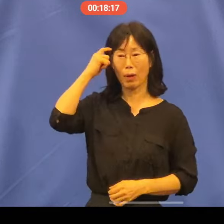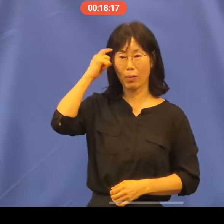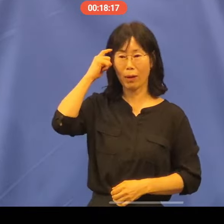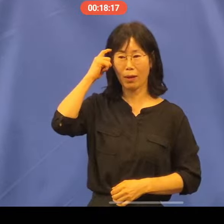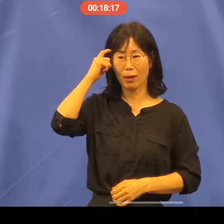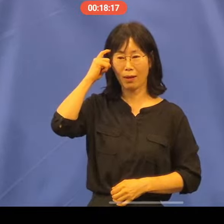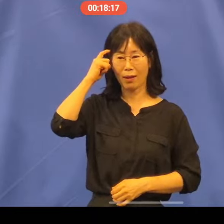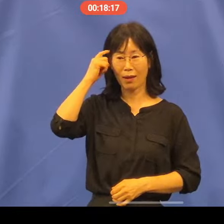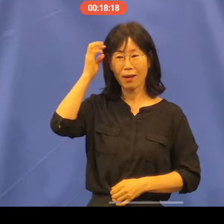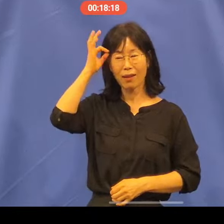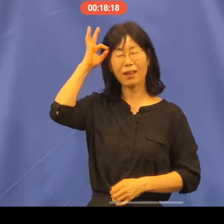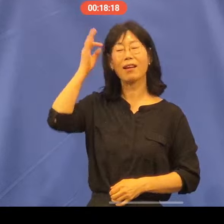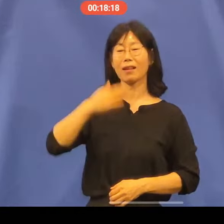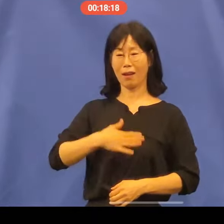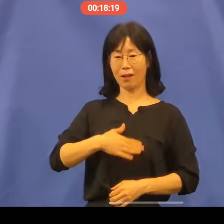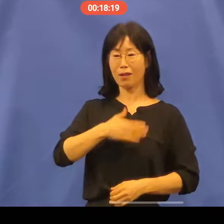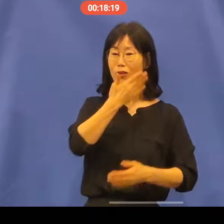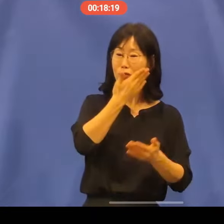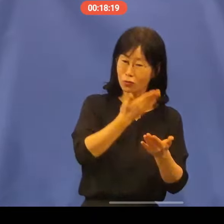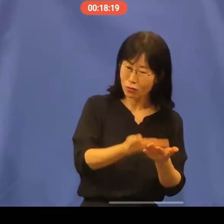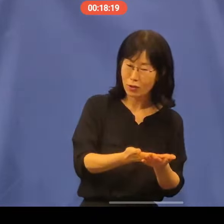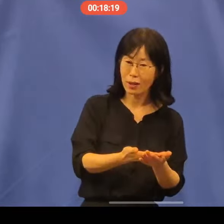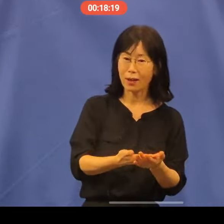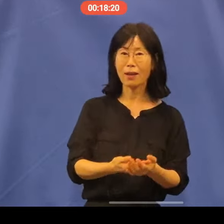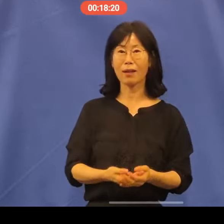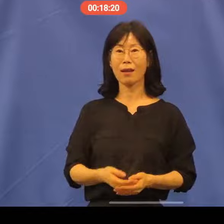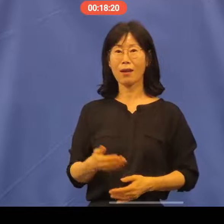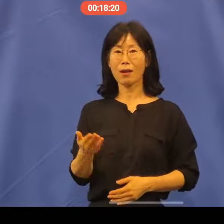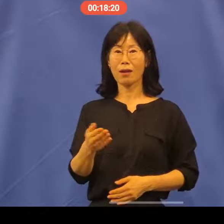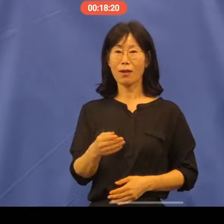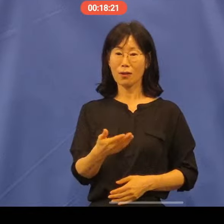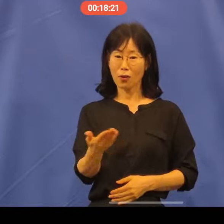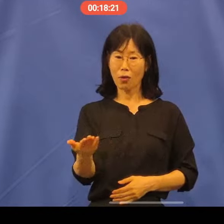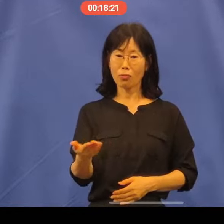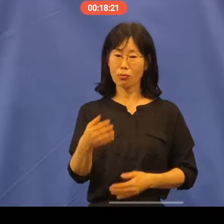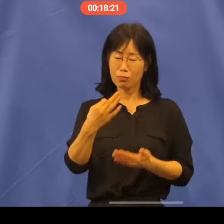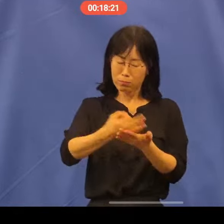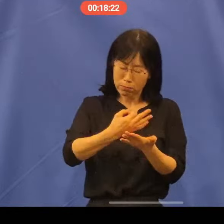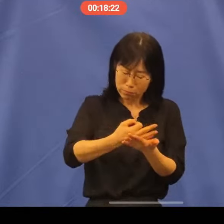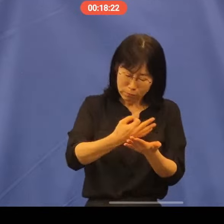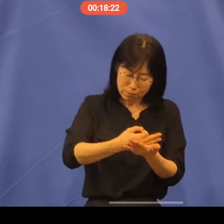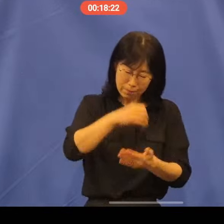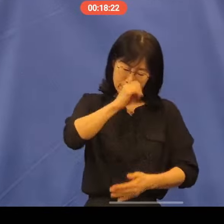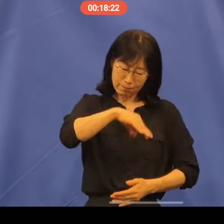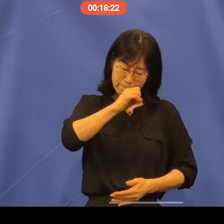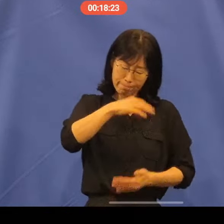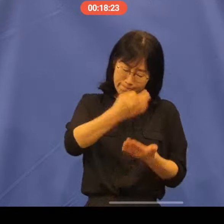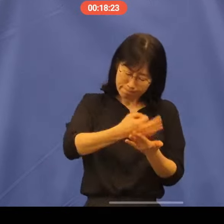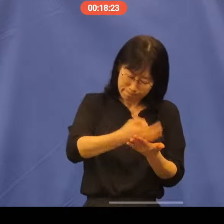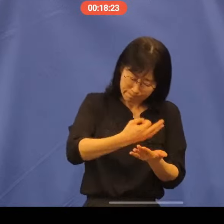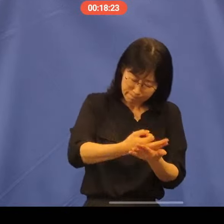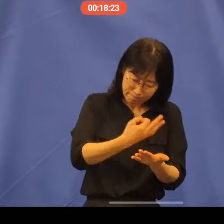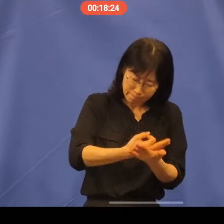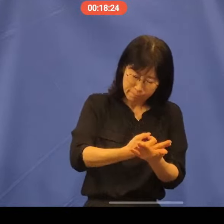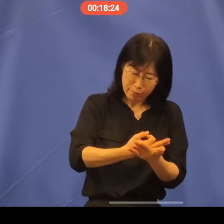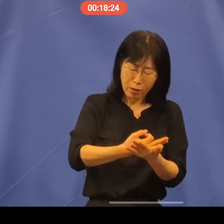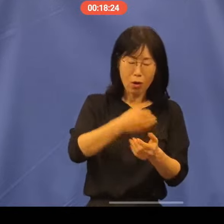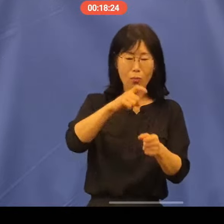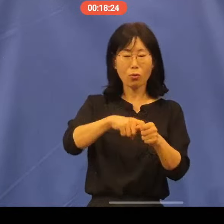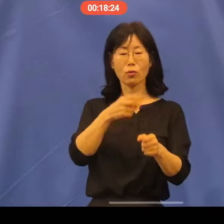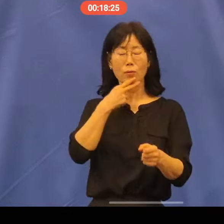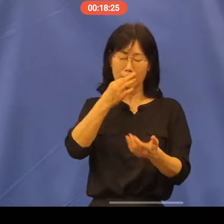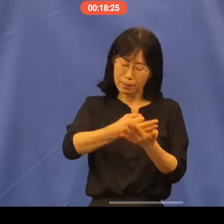여러분, 돈을 벌기 위해서 버는 건요, 일을 하기 위해서 일을 한다는 것은 목적이 없는 거죠. 왜라고 하는 것에 답을 하지 않고 그냥 가는